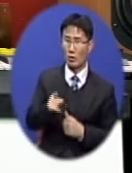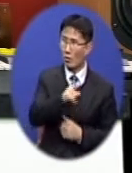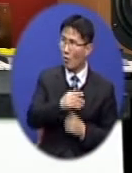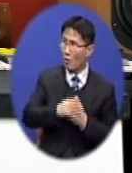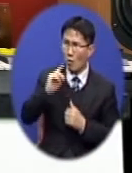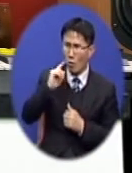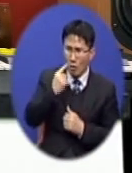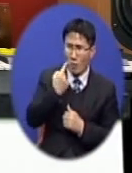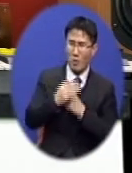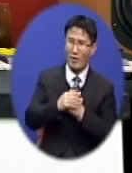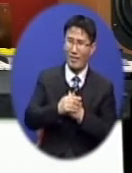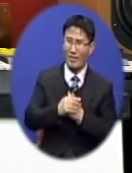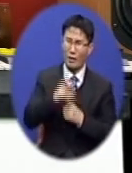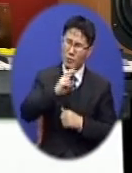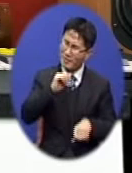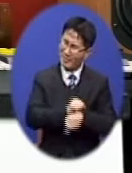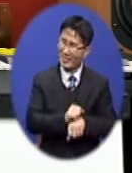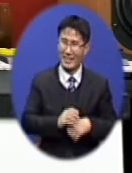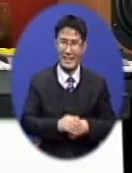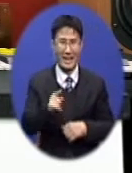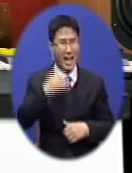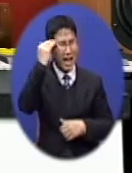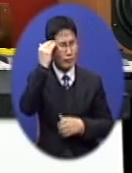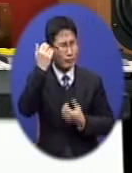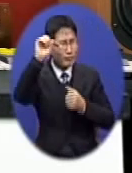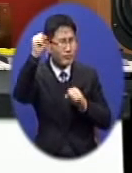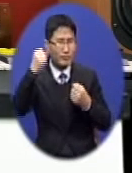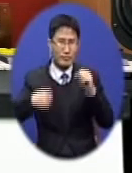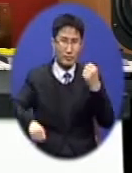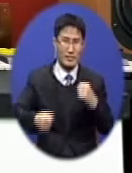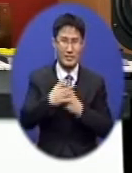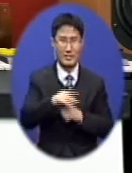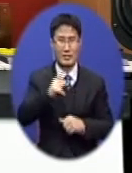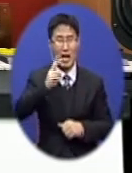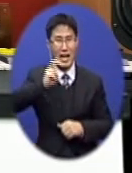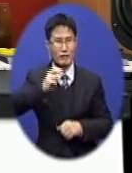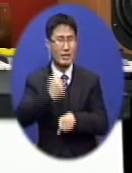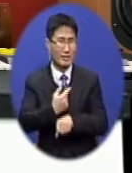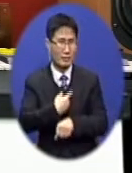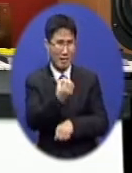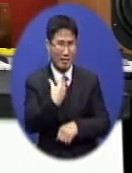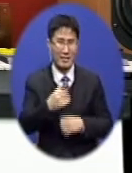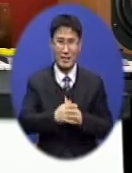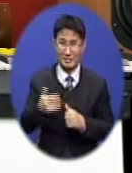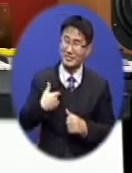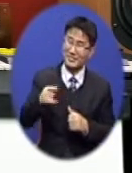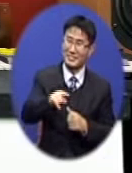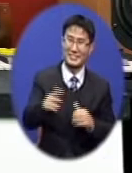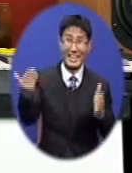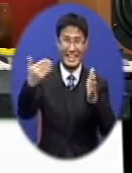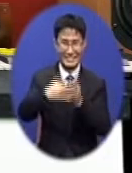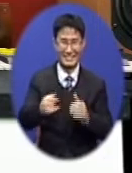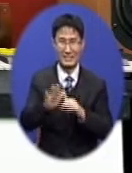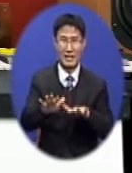저렇게 예쁘고 노래도 네, 네. 상큼하게 잘하지? 그 한국무용을 전공했는데 가수를 하겠다고 저래서. 네. 네. 어쨌든